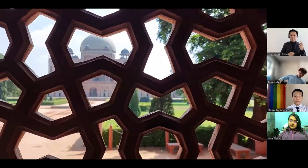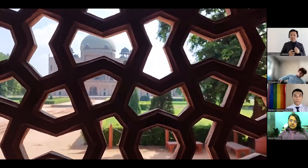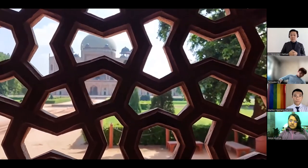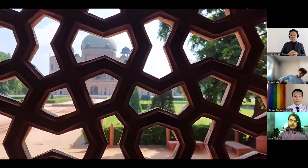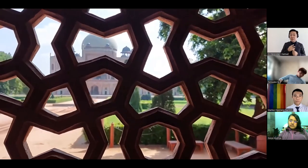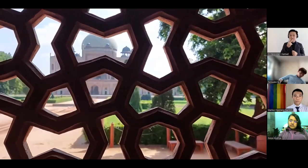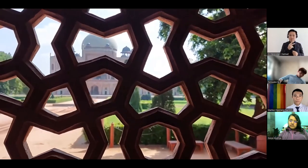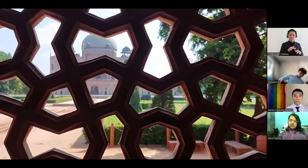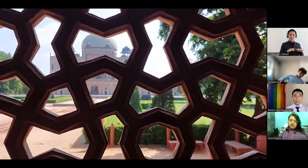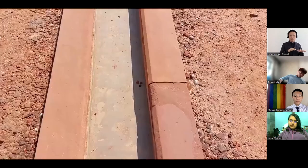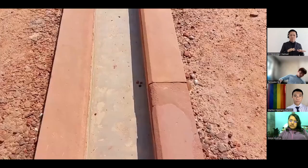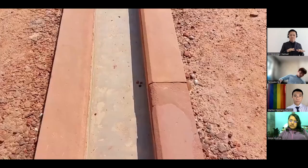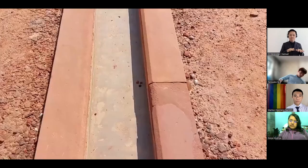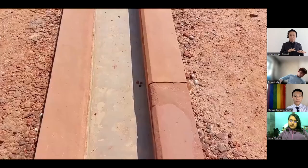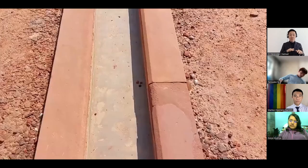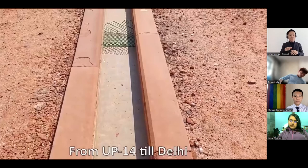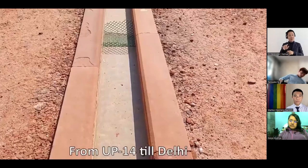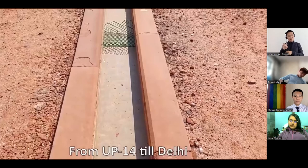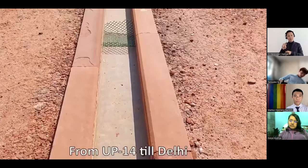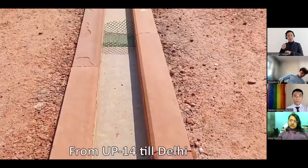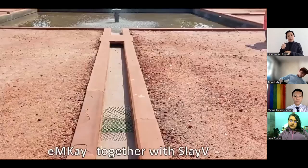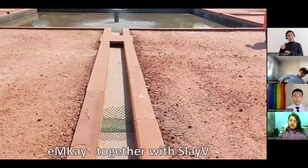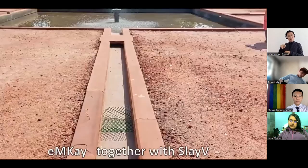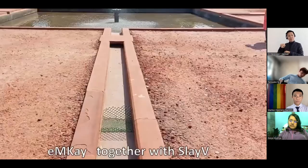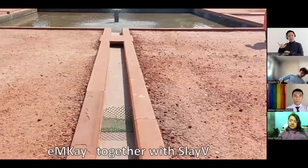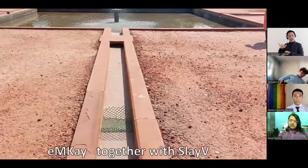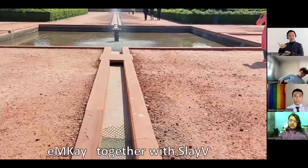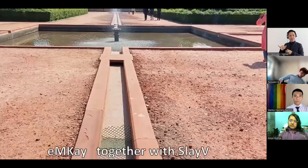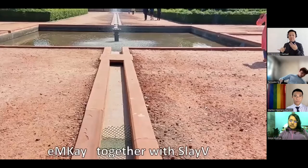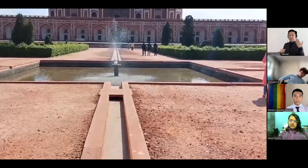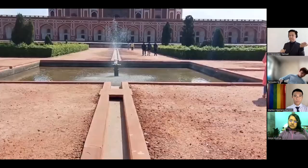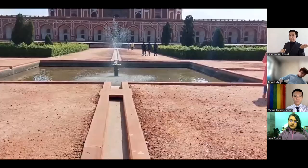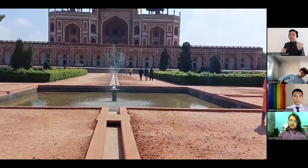यूपी 14 से दिल्ली एम के साथ में स्लेवी हाँ ये